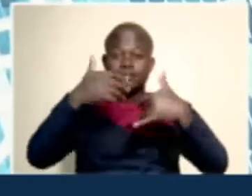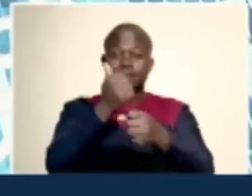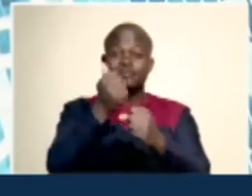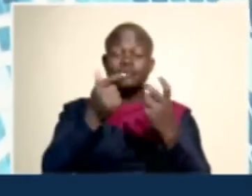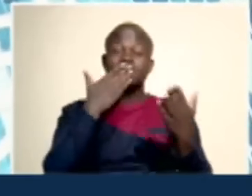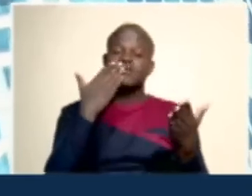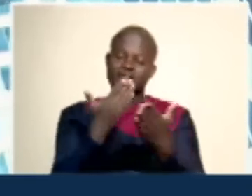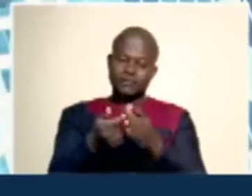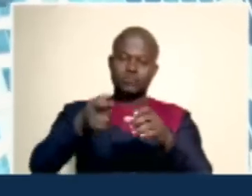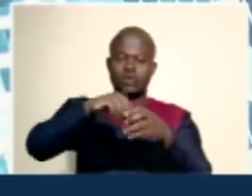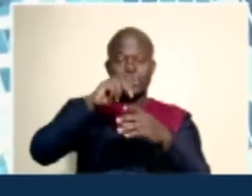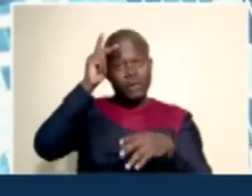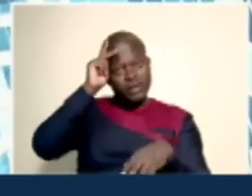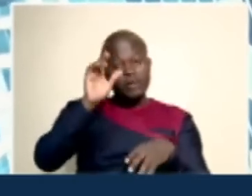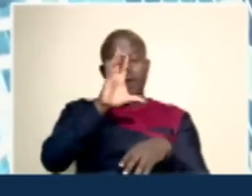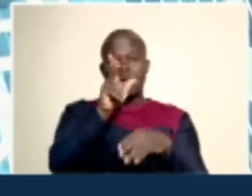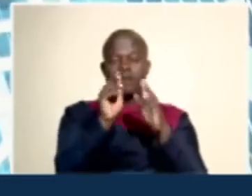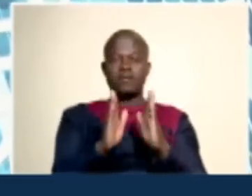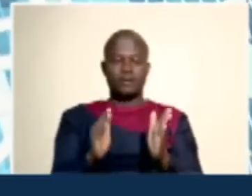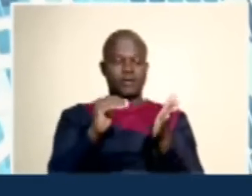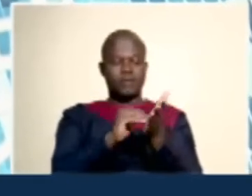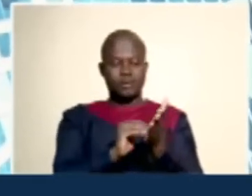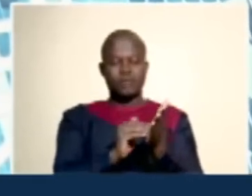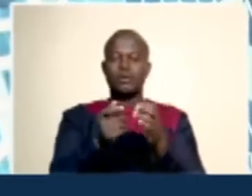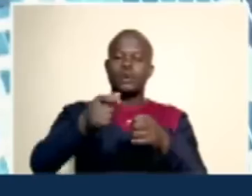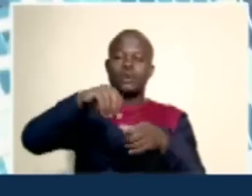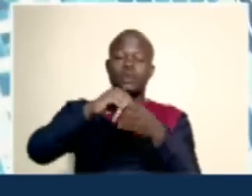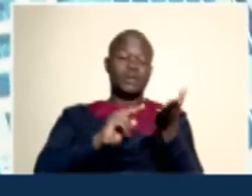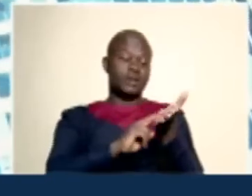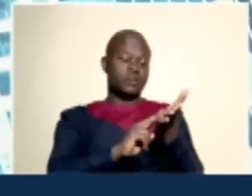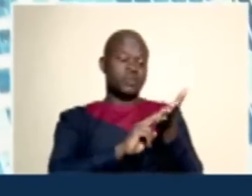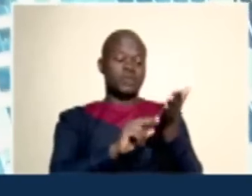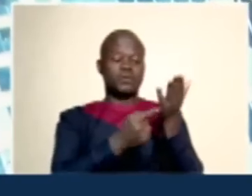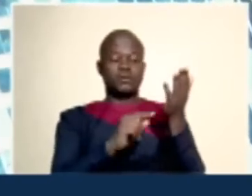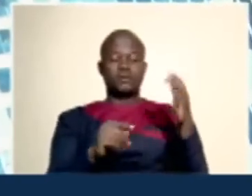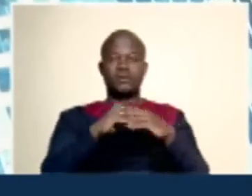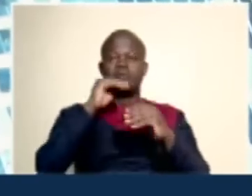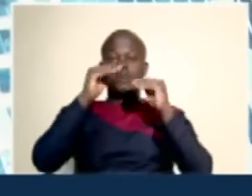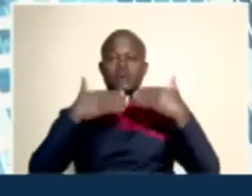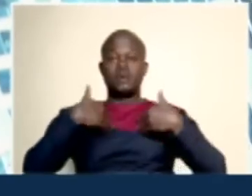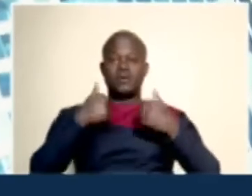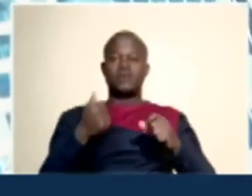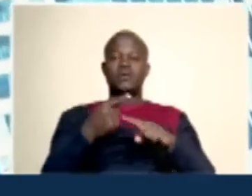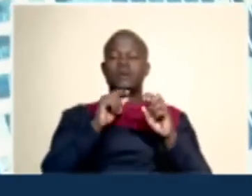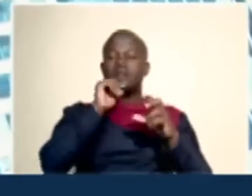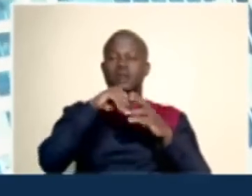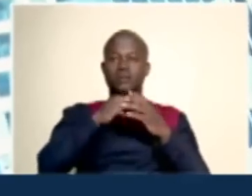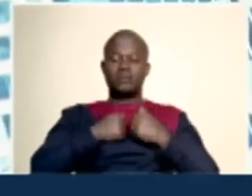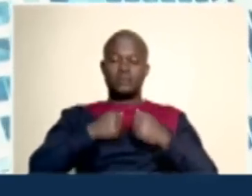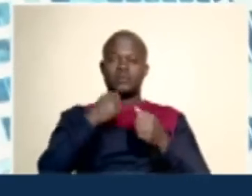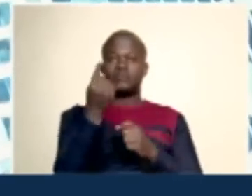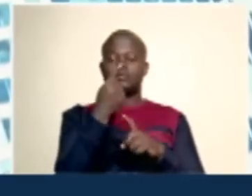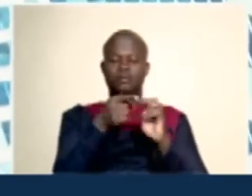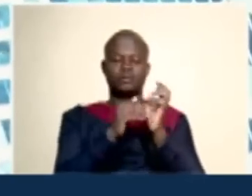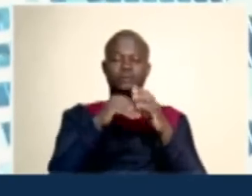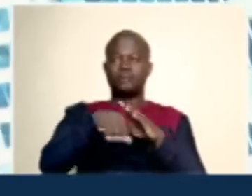mu kongera ubumenyi bw'abatuye Afurika. Hari kandi no kongera imikoreshereze y'ikoranabuhanga mu rwego rw'ubuzima, atari mu Rwanda gusa